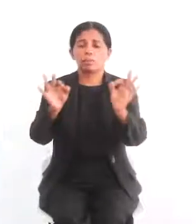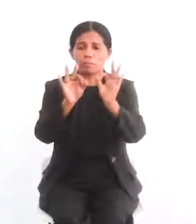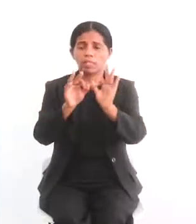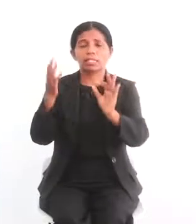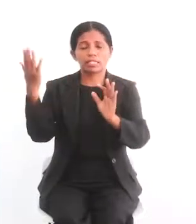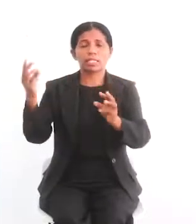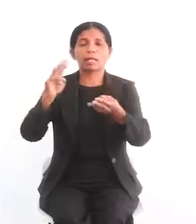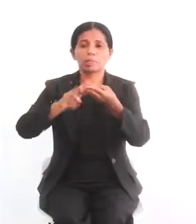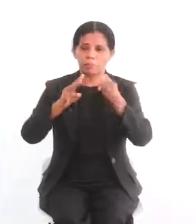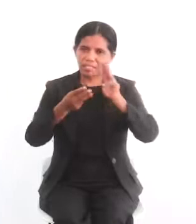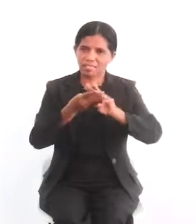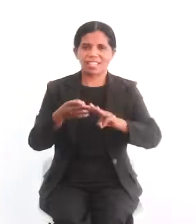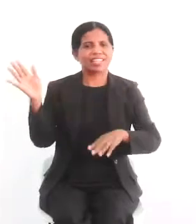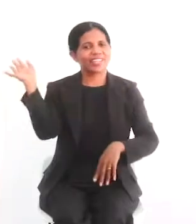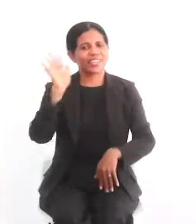matematika. Adeus!